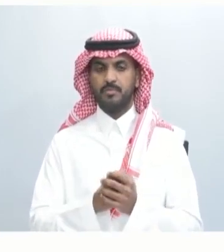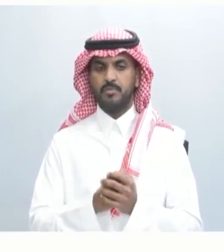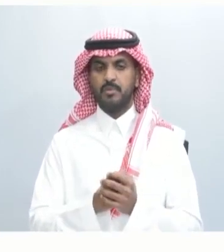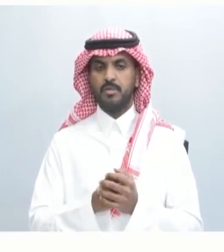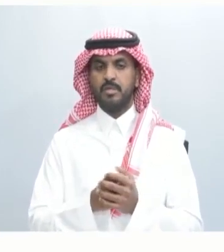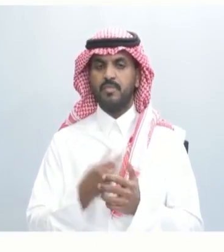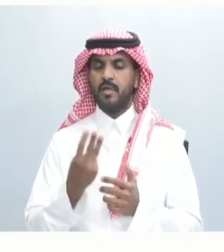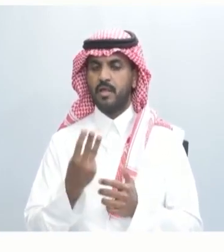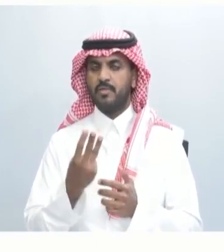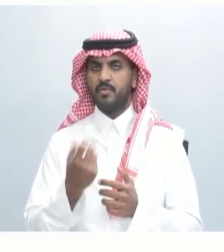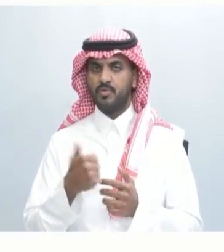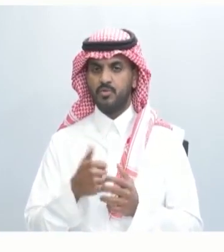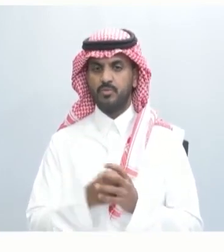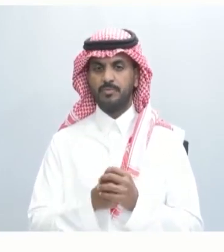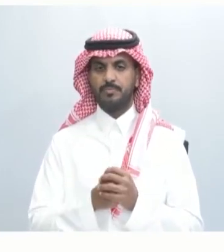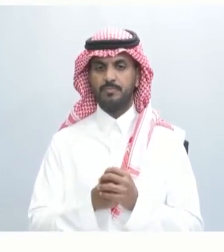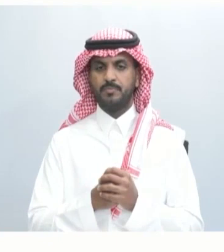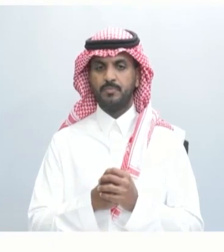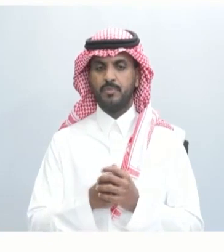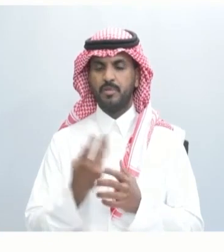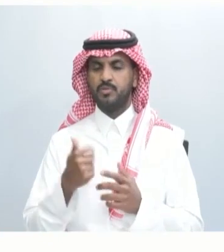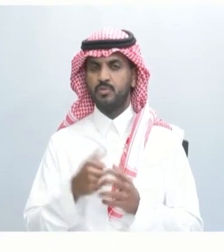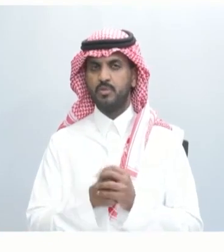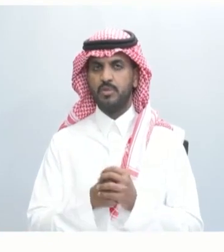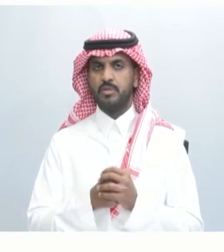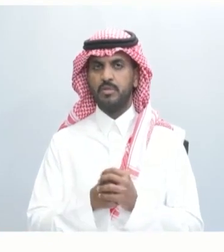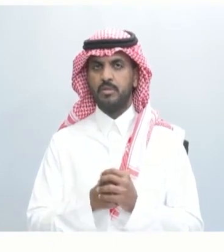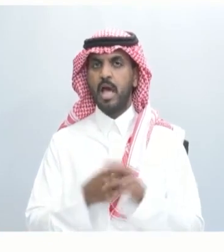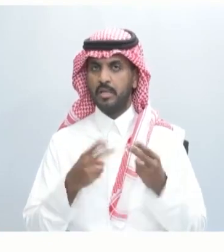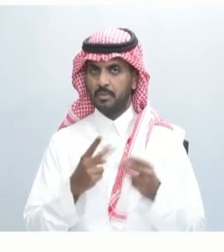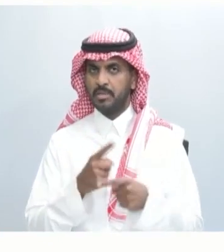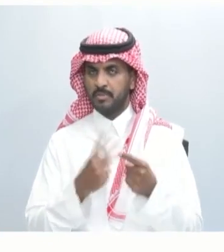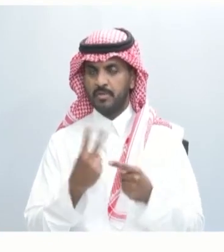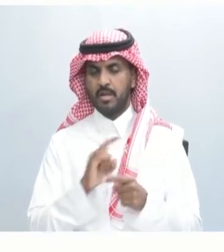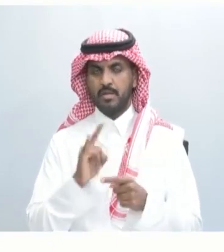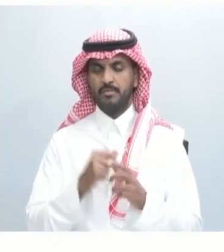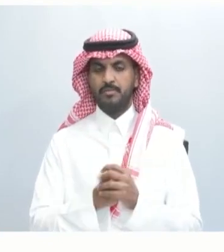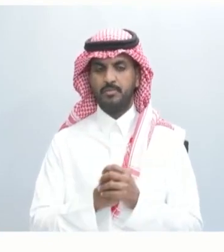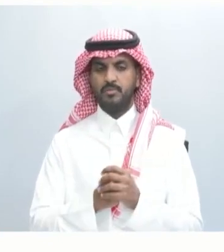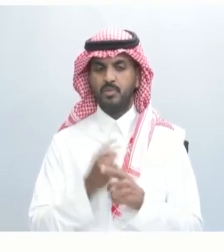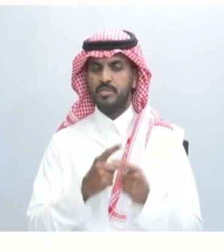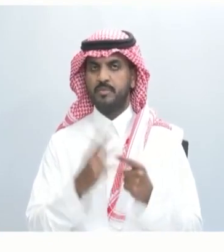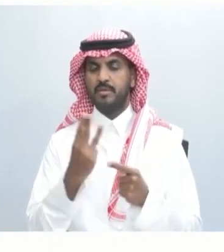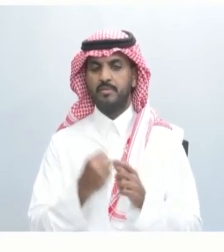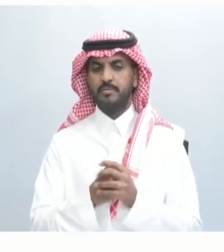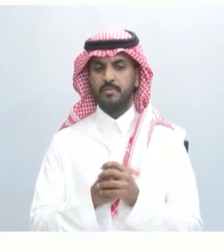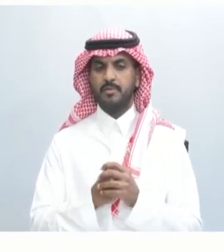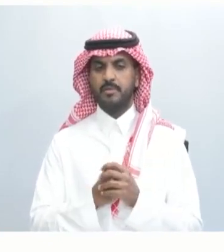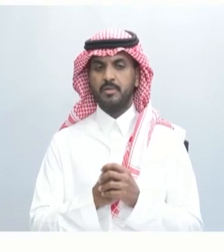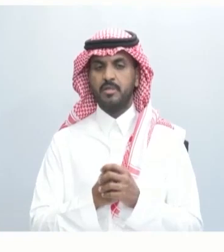ثلاثه وستون طيب 63 هل تقبل القسمه على اثنان لا اذا نقسمها على الثلاثه